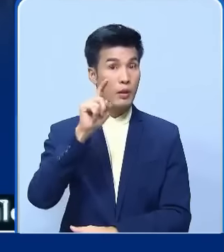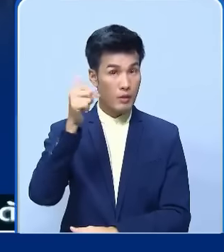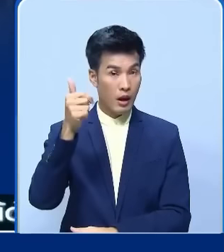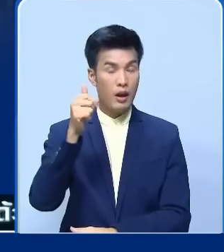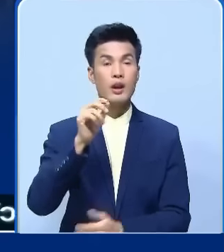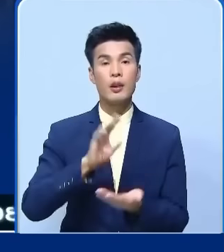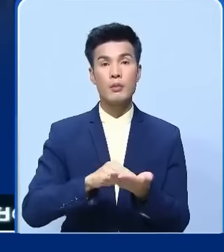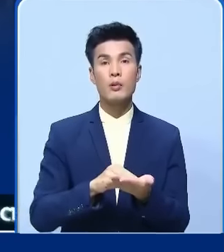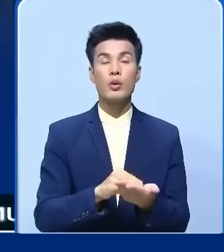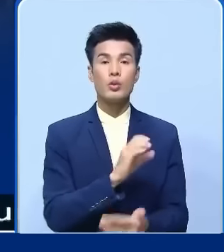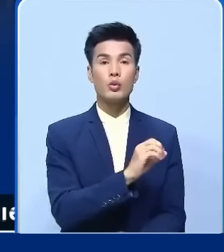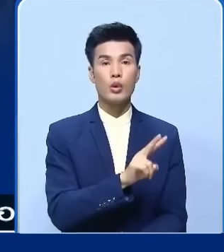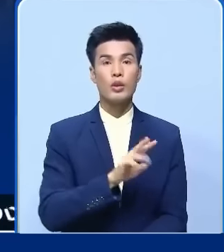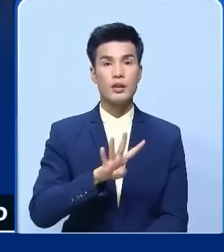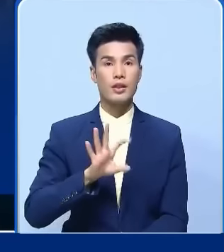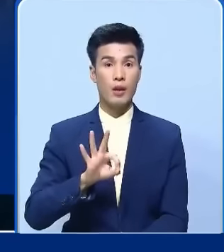ก่อนก็ได้นะคะที่